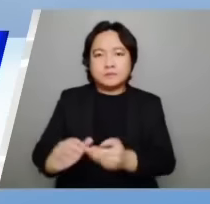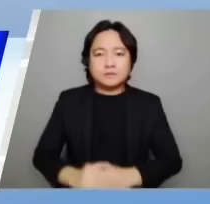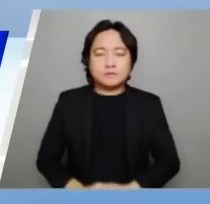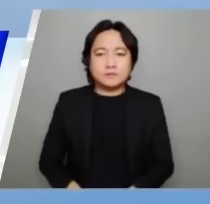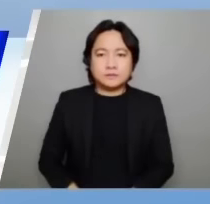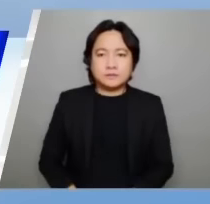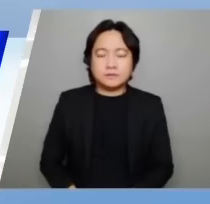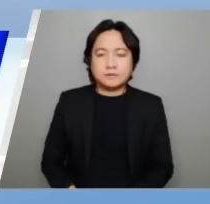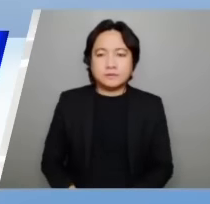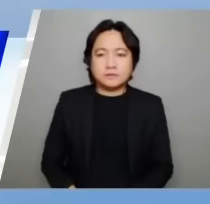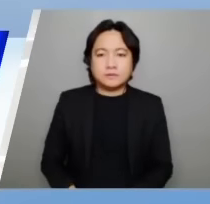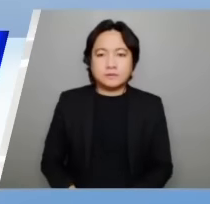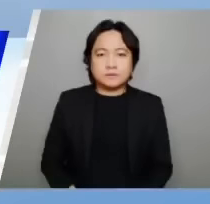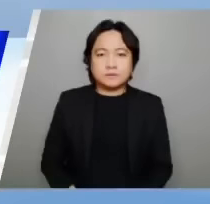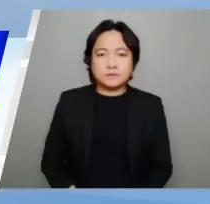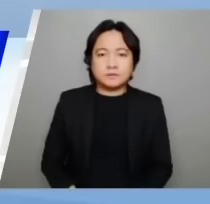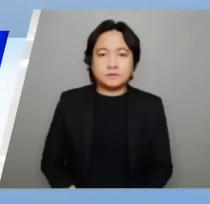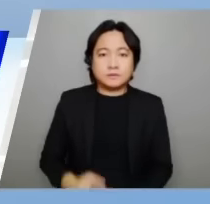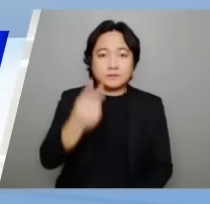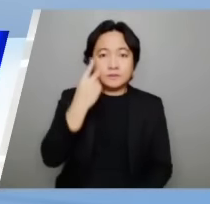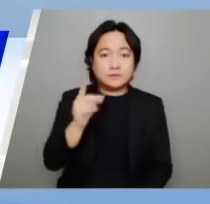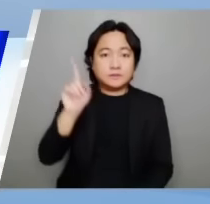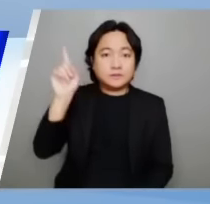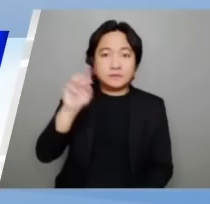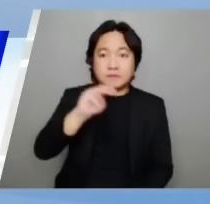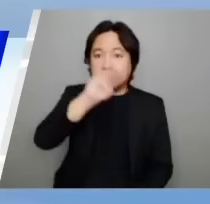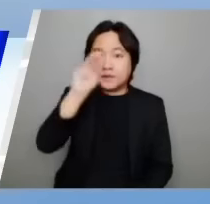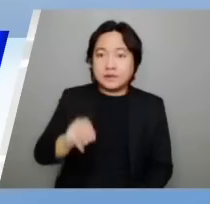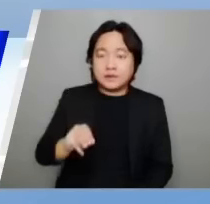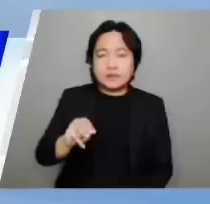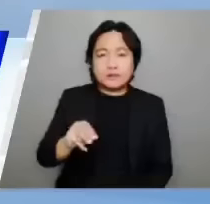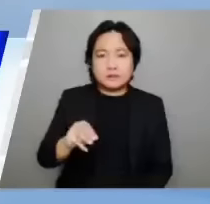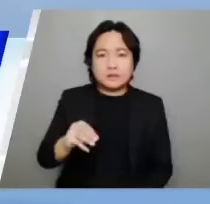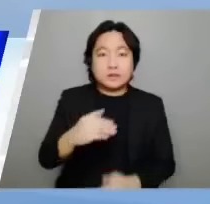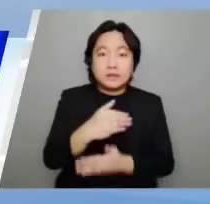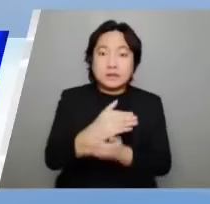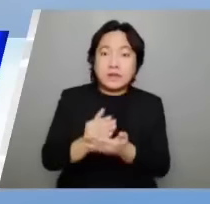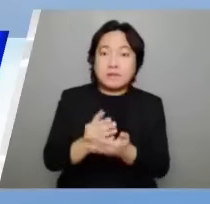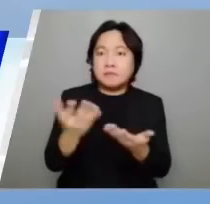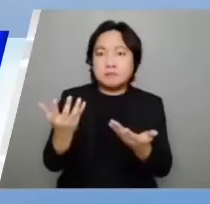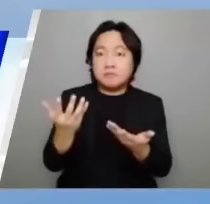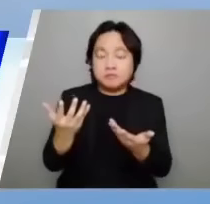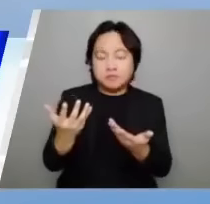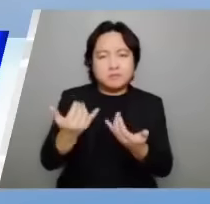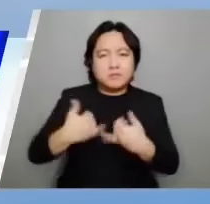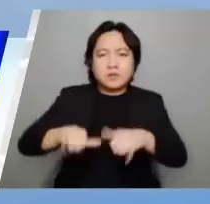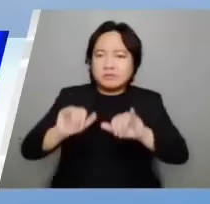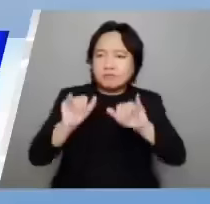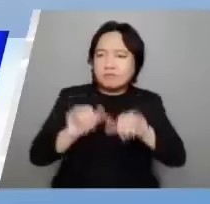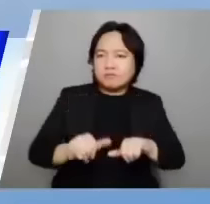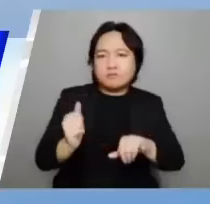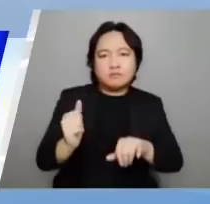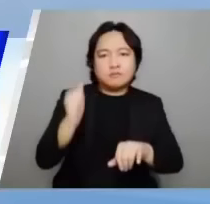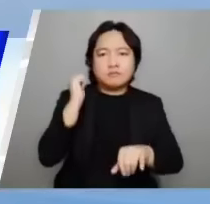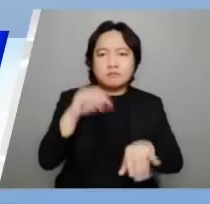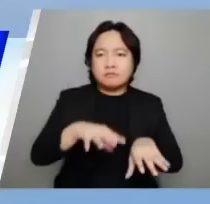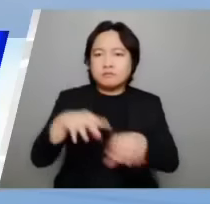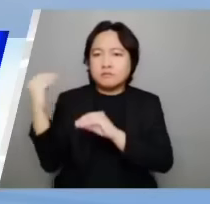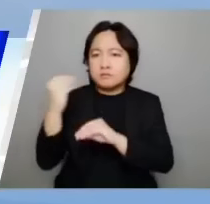Sa Isaputing Bato sa Maynila, marami ang hindi pa rin lumilikas kahit malakas ang ulan. Kwento ni Reyna, 4 na dekada nang nakatira